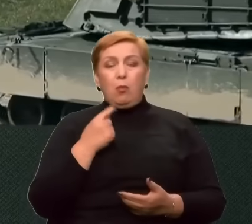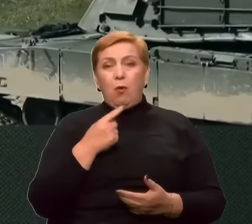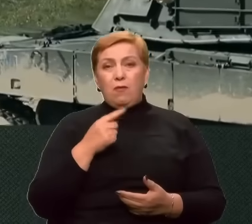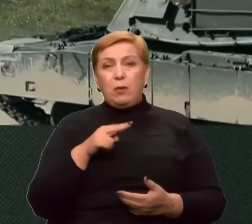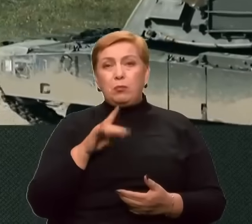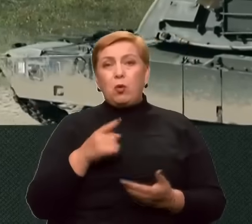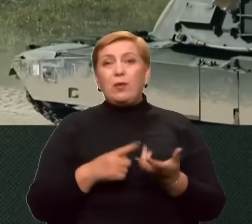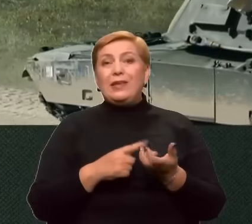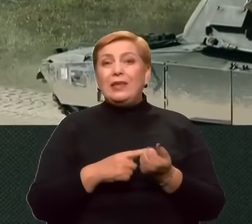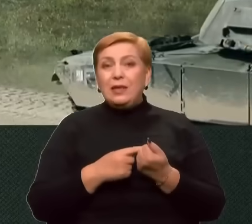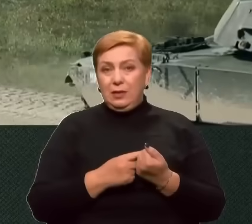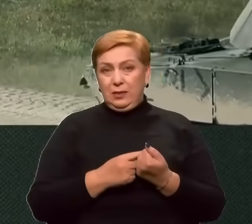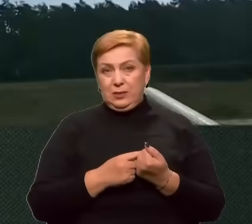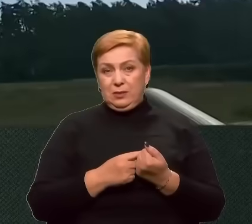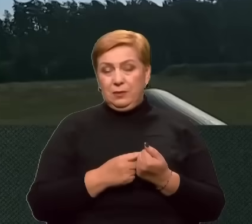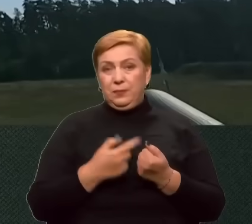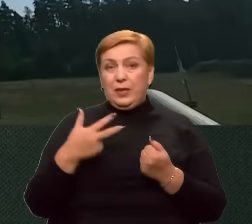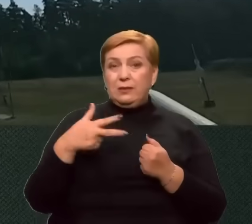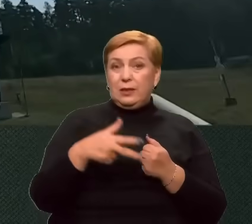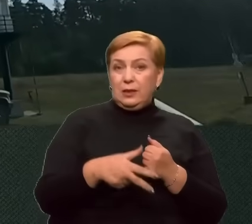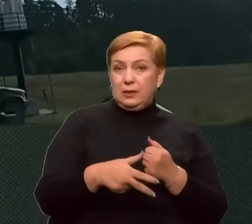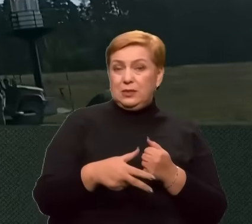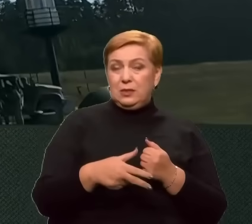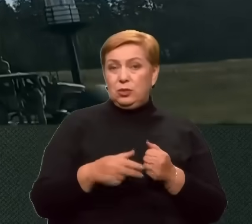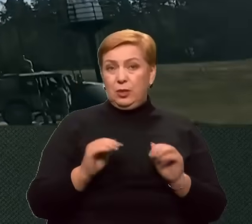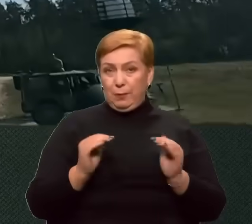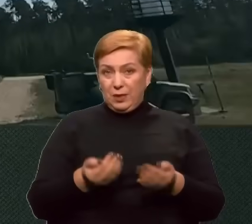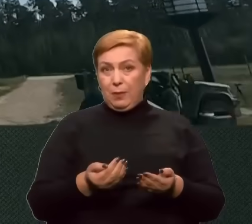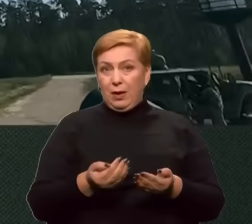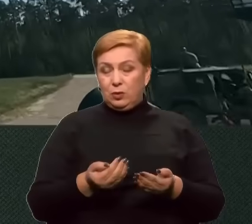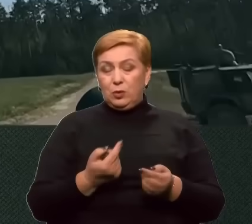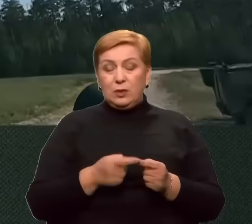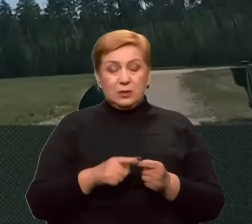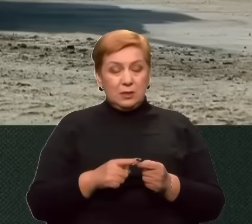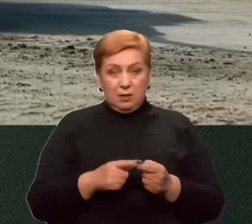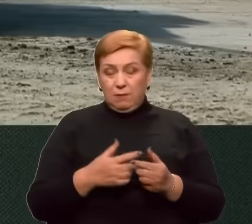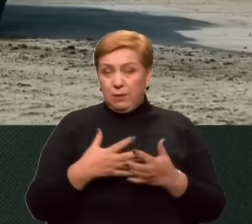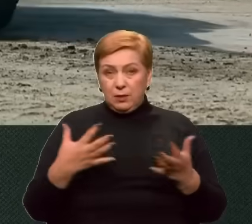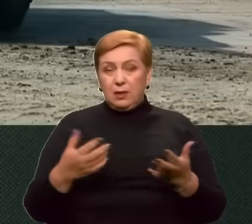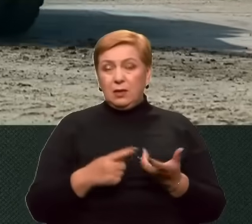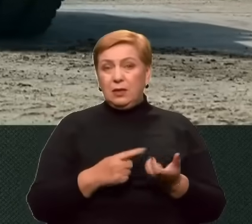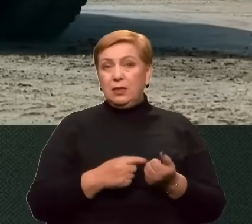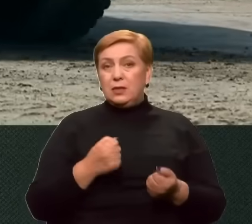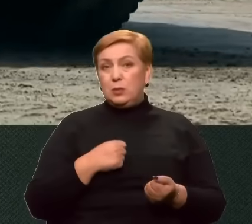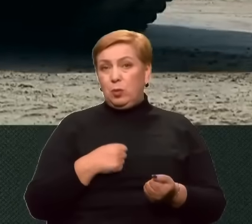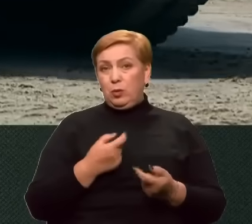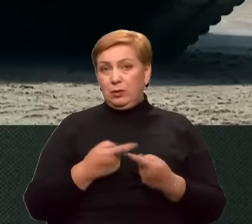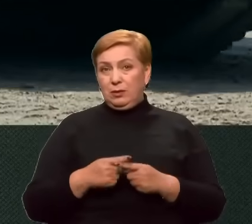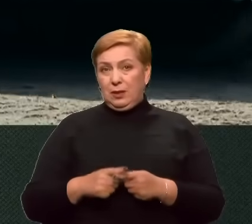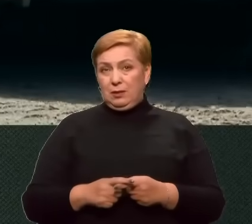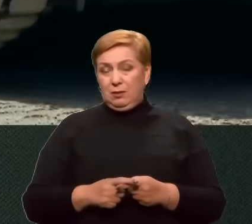їхню кількість. 3 тисячі навіть по мінімуму. Це досить велика кількість